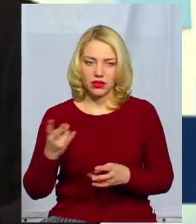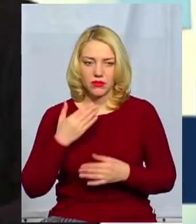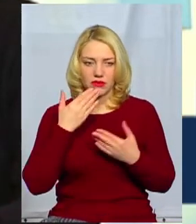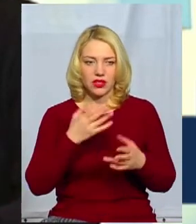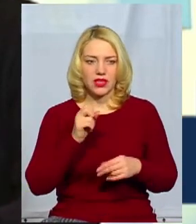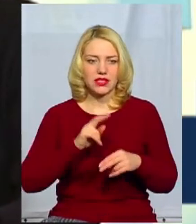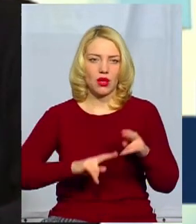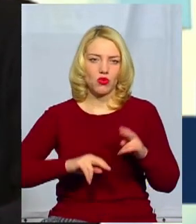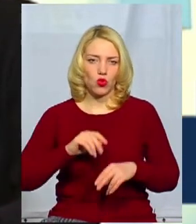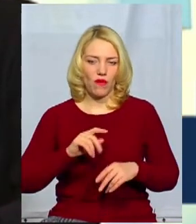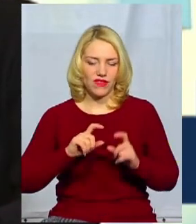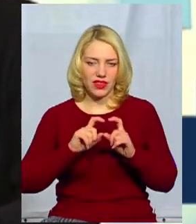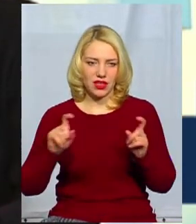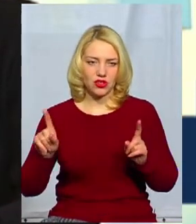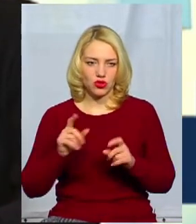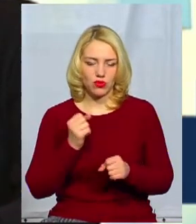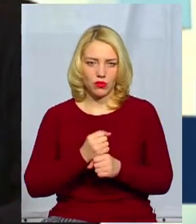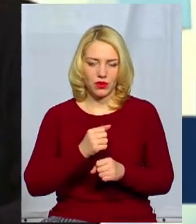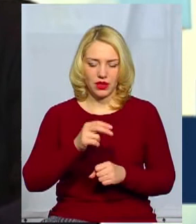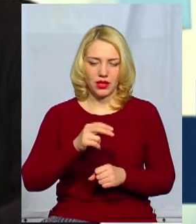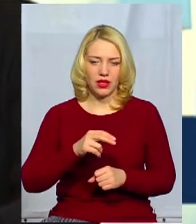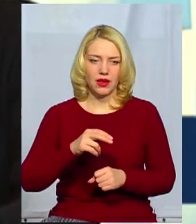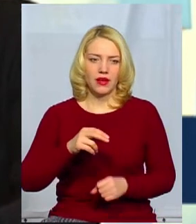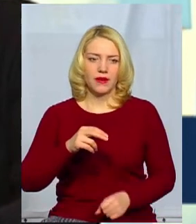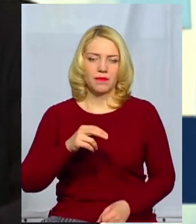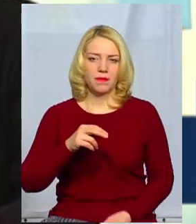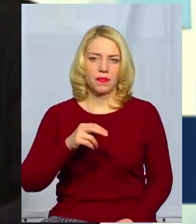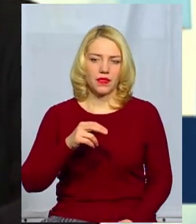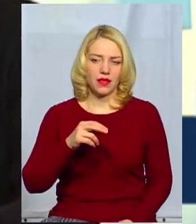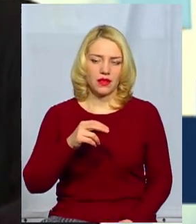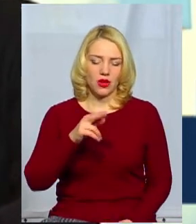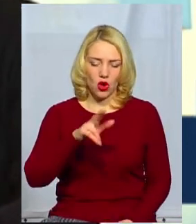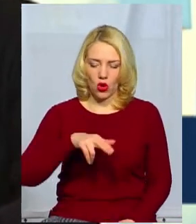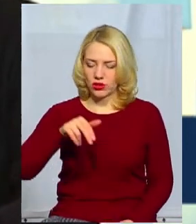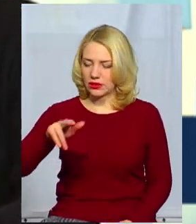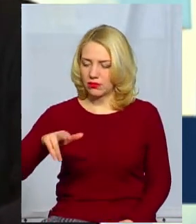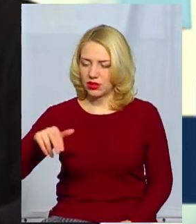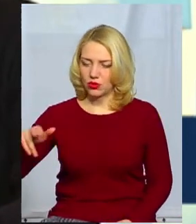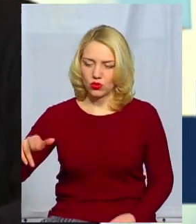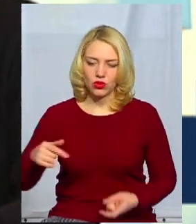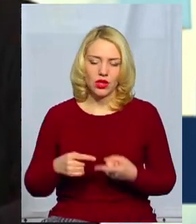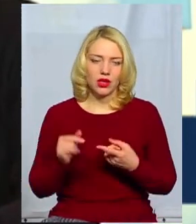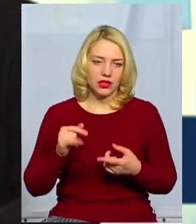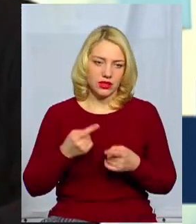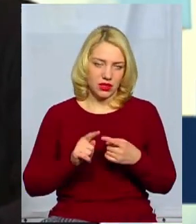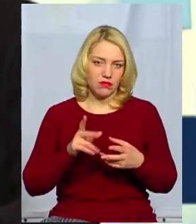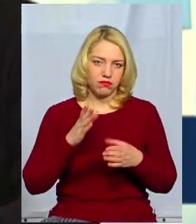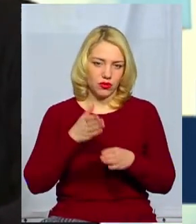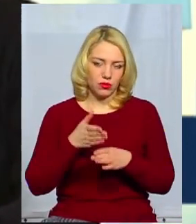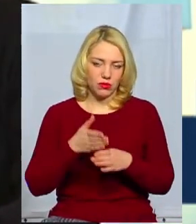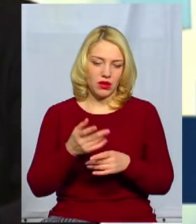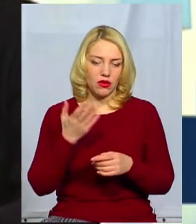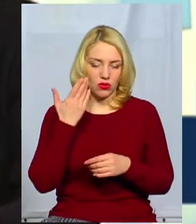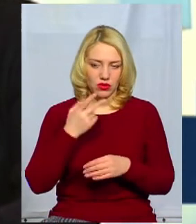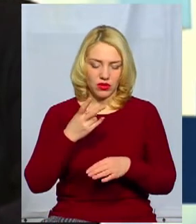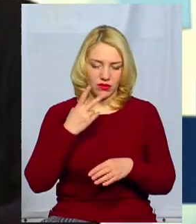щоб здійснювали розмітку в дворових будинках. І, наскільки я знаю, це дійсно дієво, коли в дворовому будинку є